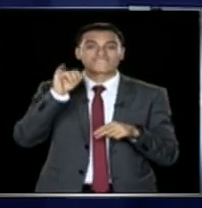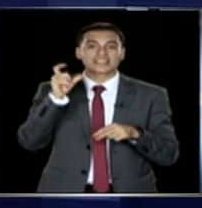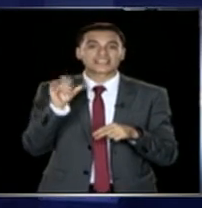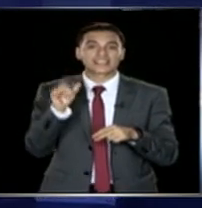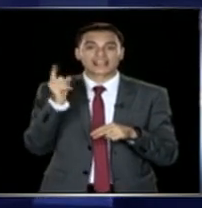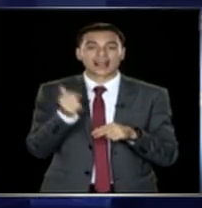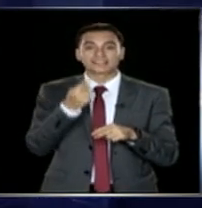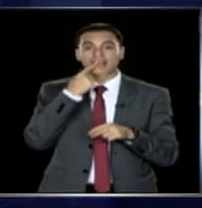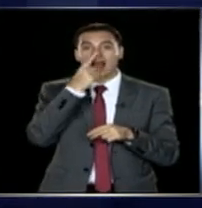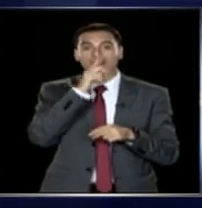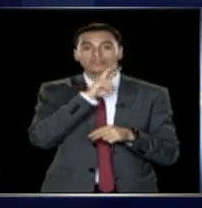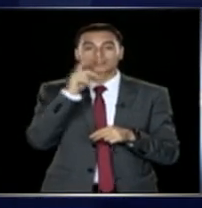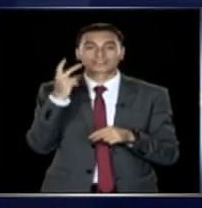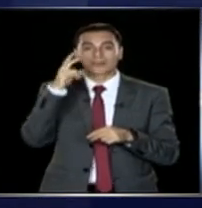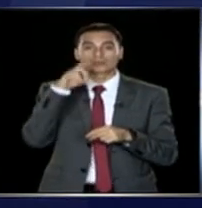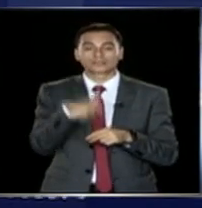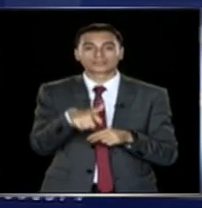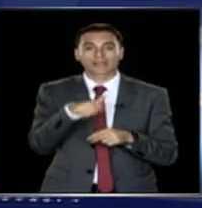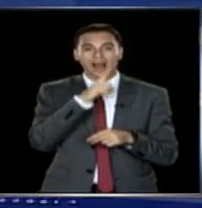1967، فما هو؟